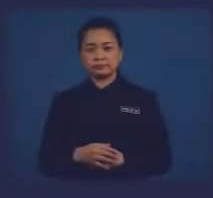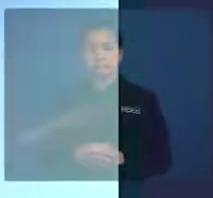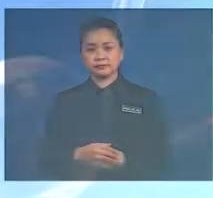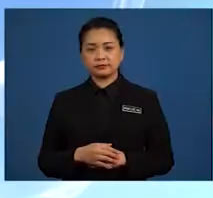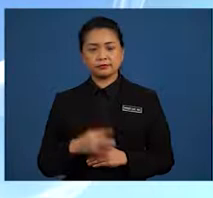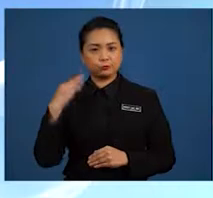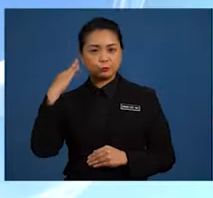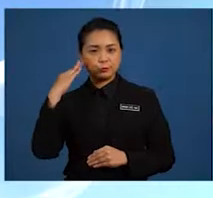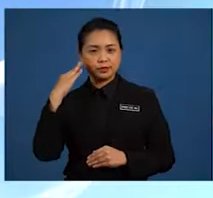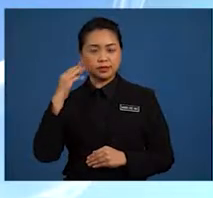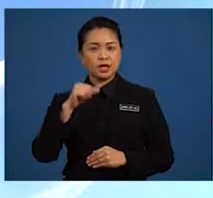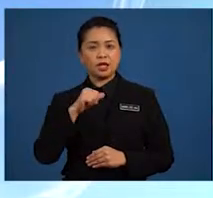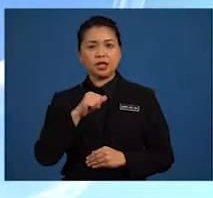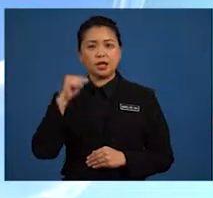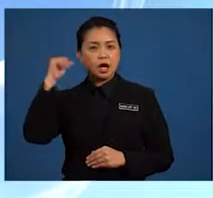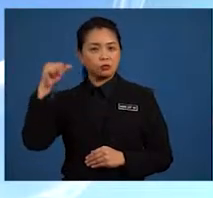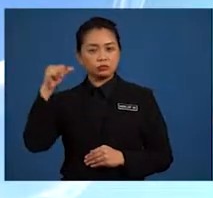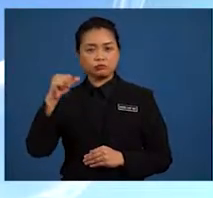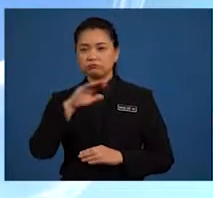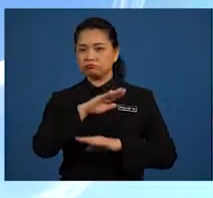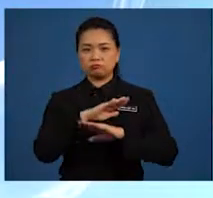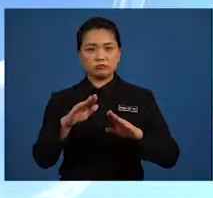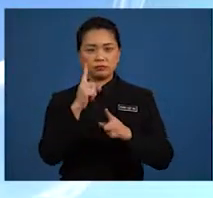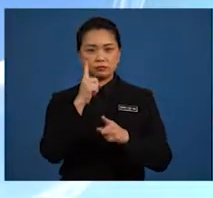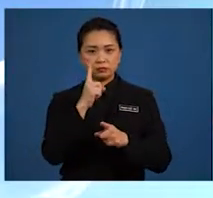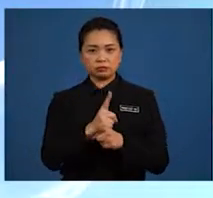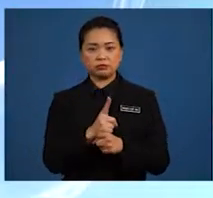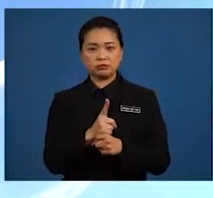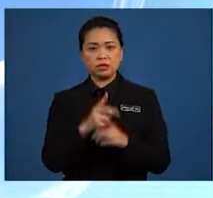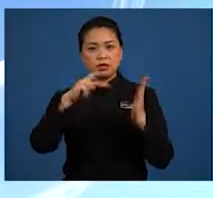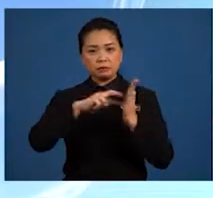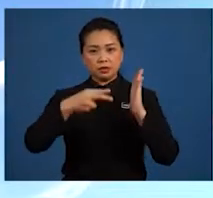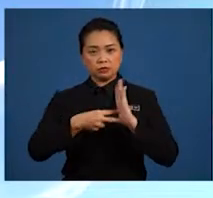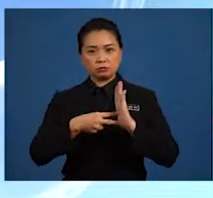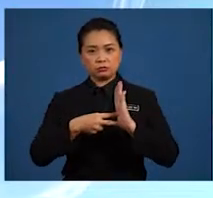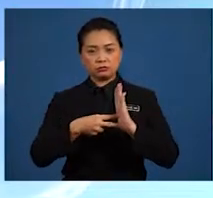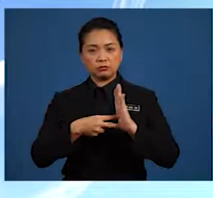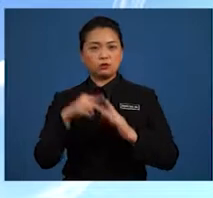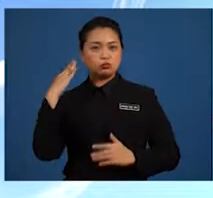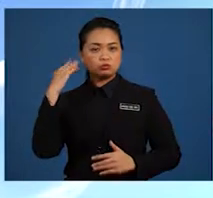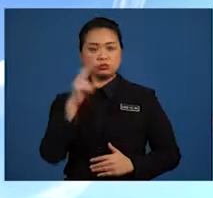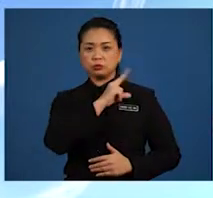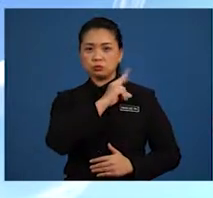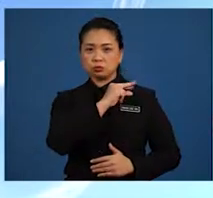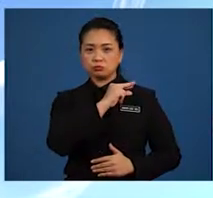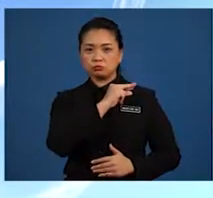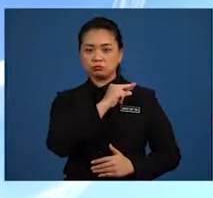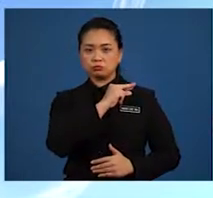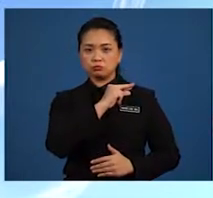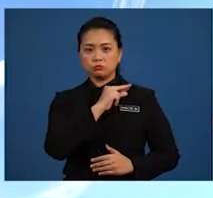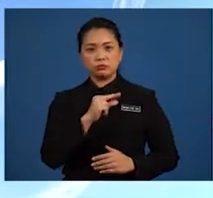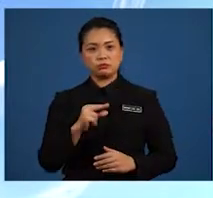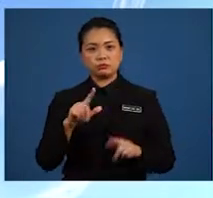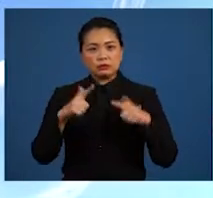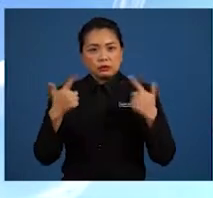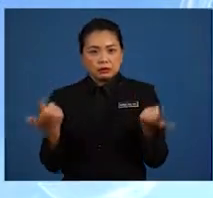bunyi audio tidak menepati biduan maksudnya bunyi kicauan burung murai batu dipadankan